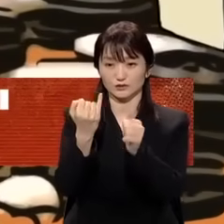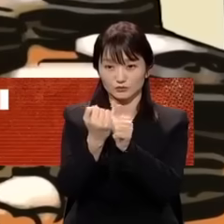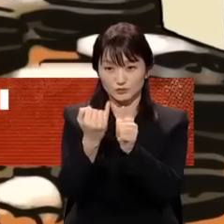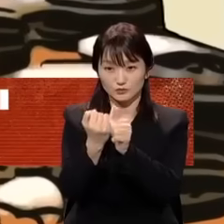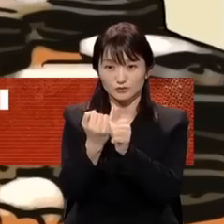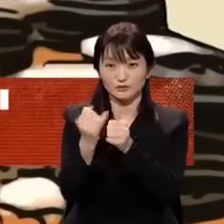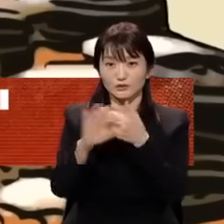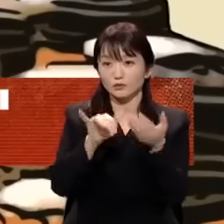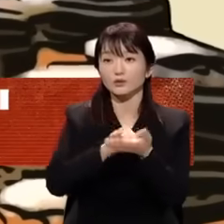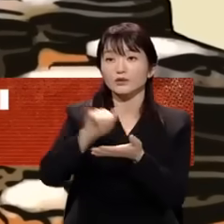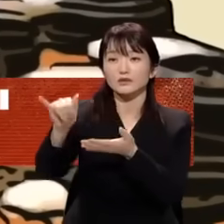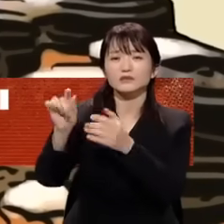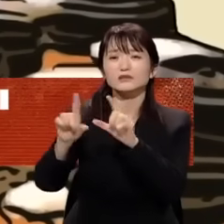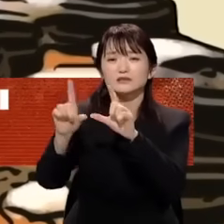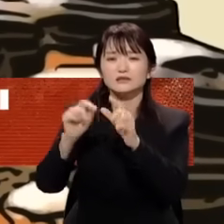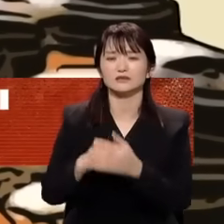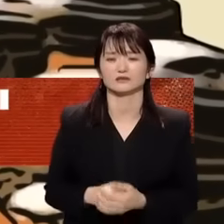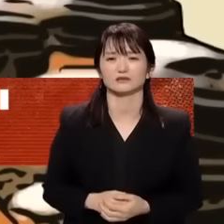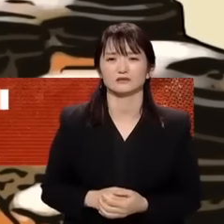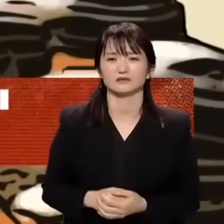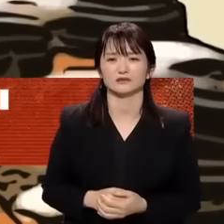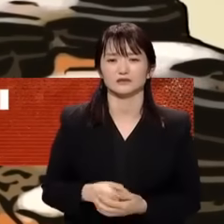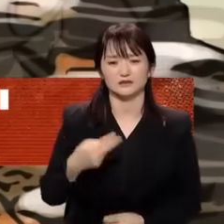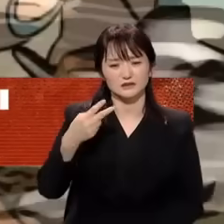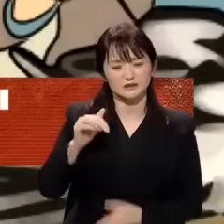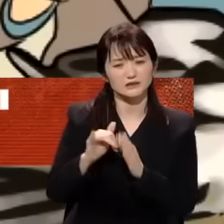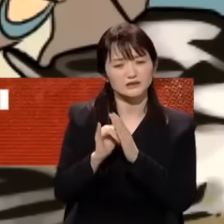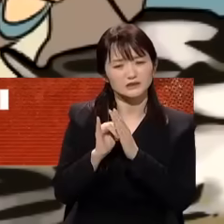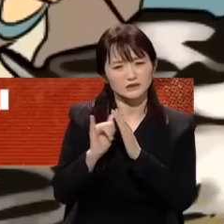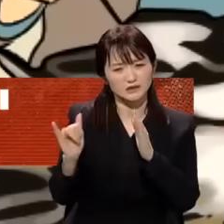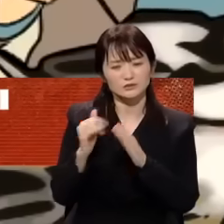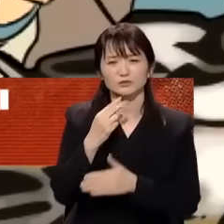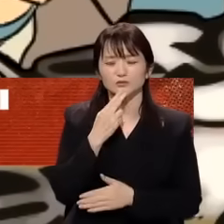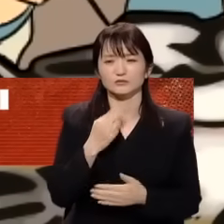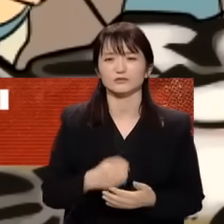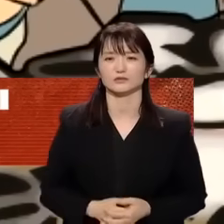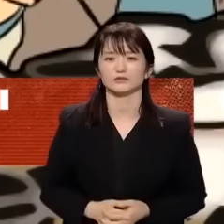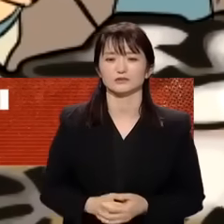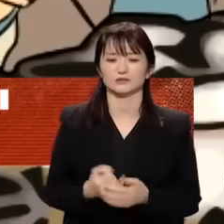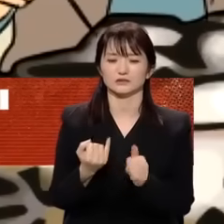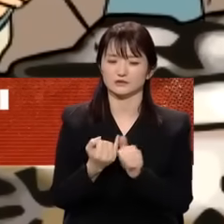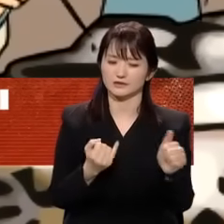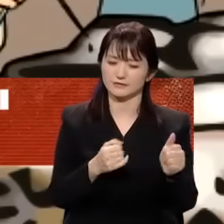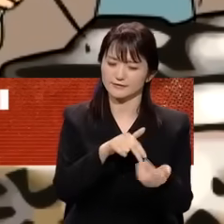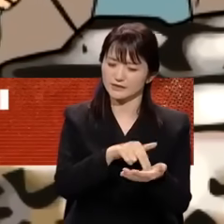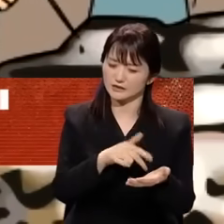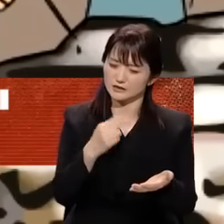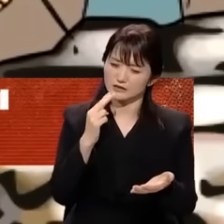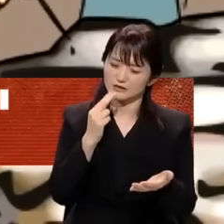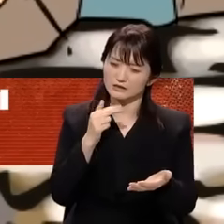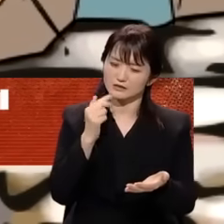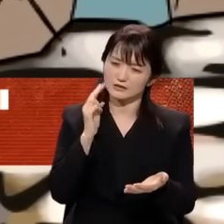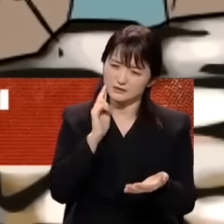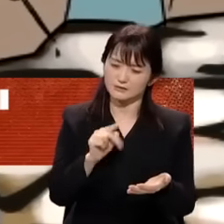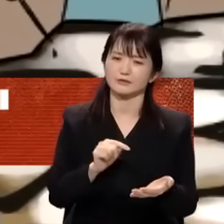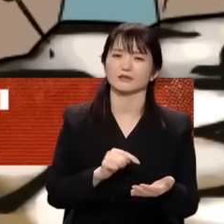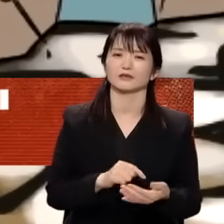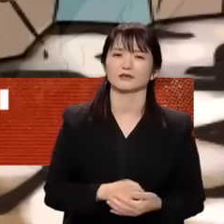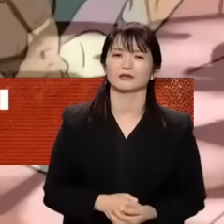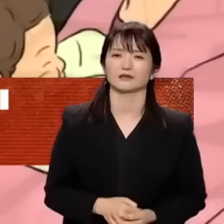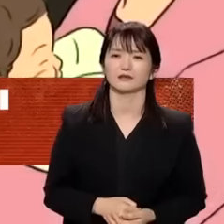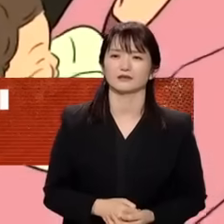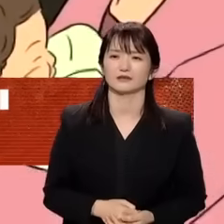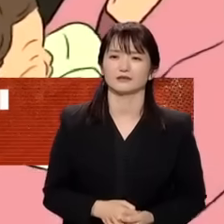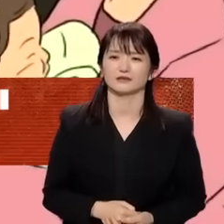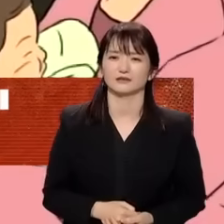누나 부부도 해외에 사니까 시월도 없는 거 아니야 이것까지 부러워하니까 남편 입장에서는 아 이거 좀 심하다 이런 생각이 든다는 거죠 야